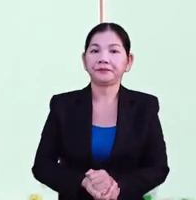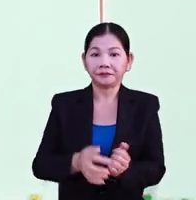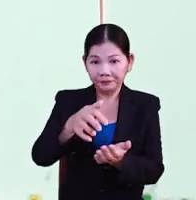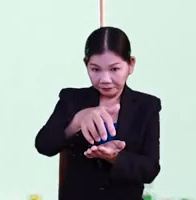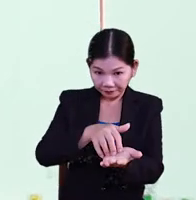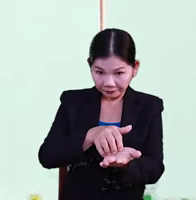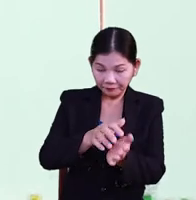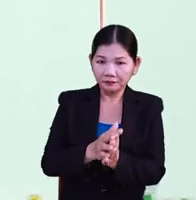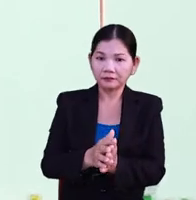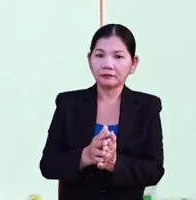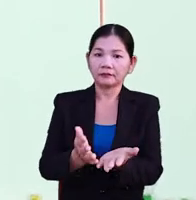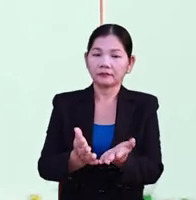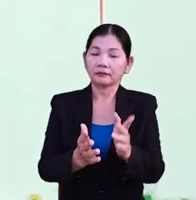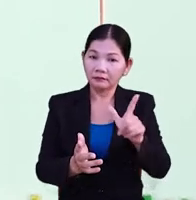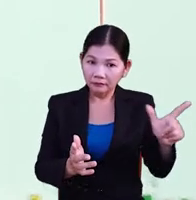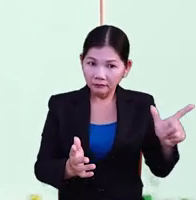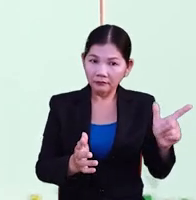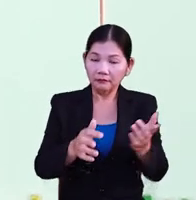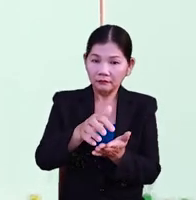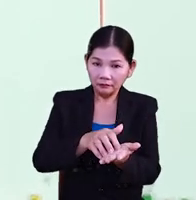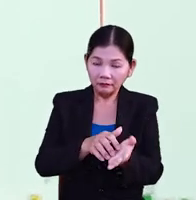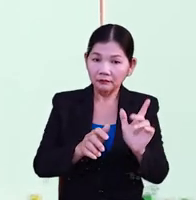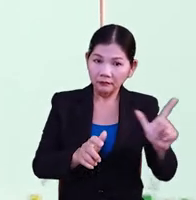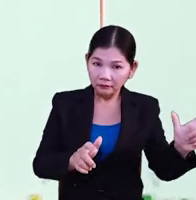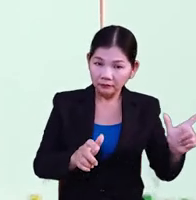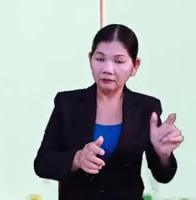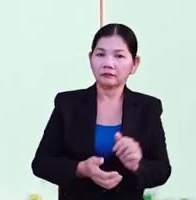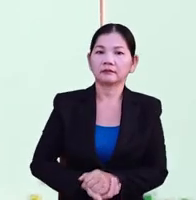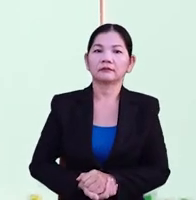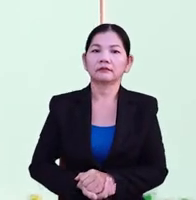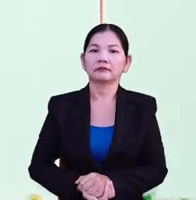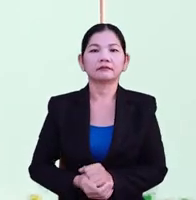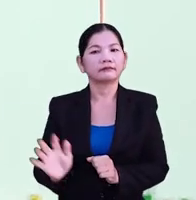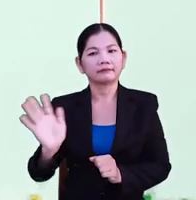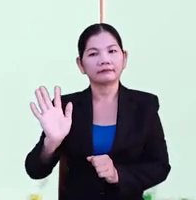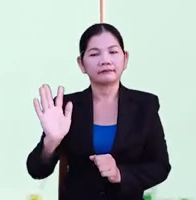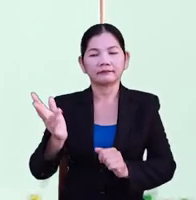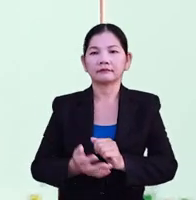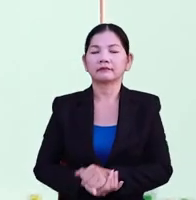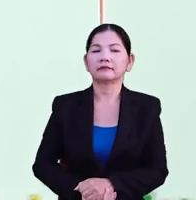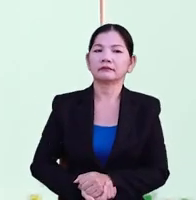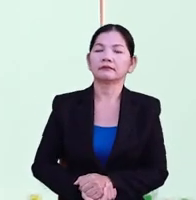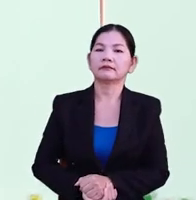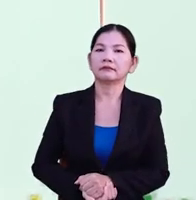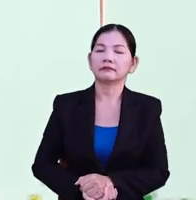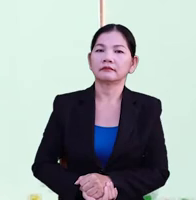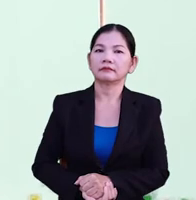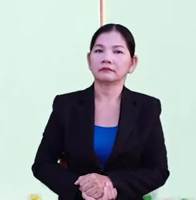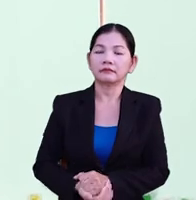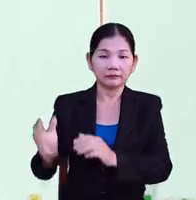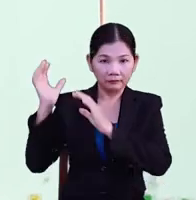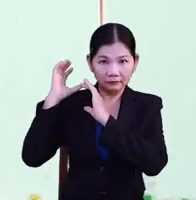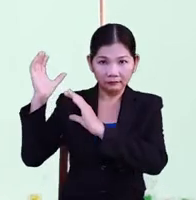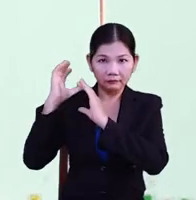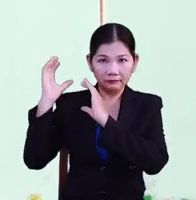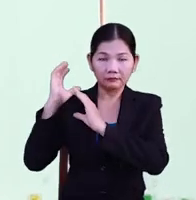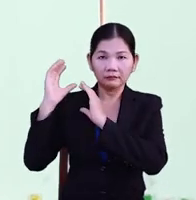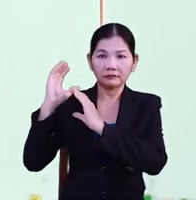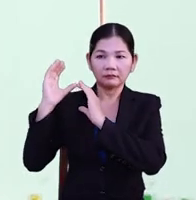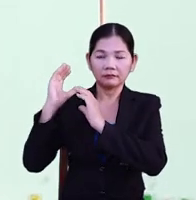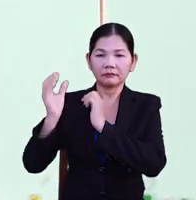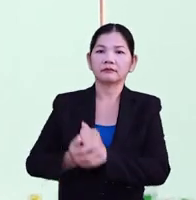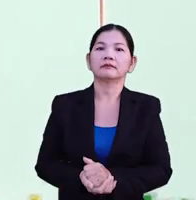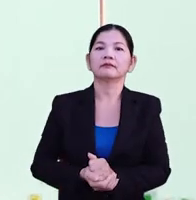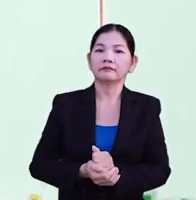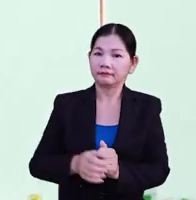ហ៎លហុងហ៎នៅខាងឆ្វេងកូនចាអត់ទេណោះចាចុះដងហ៎